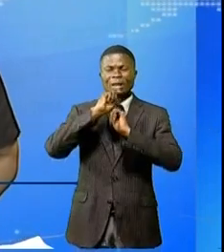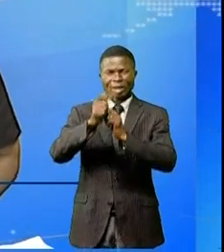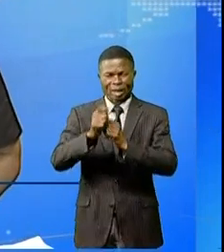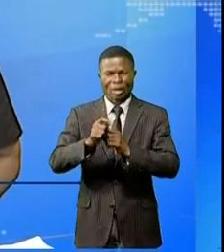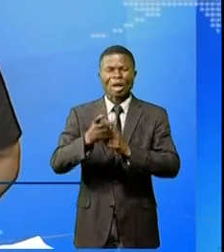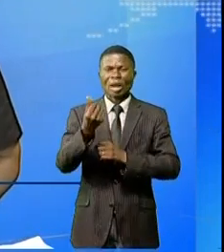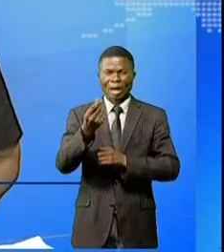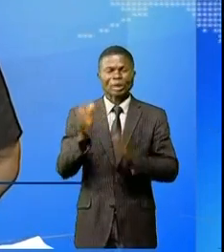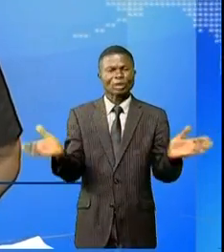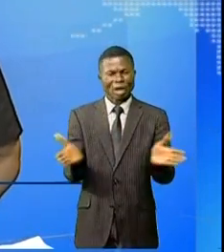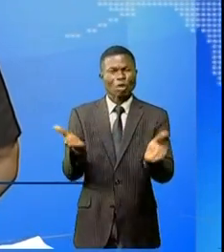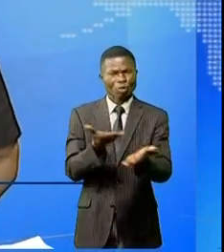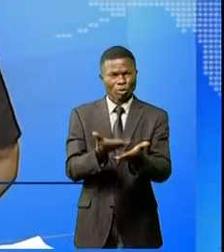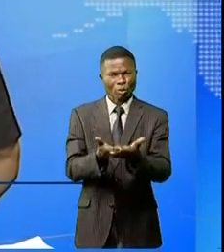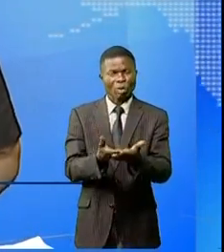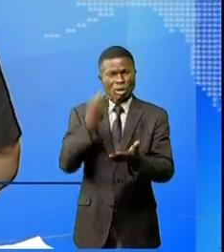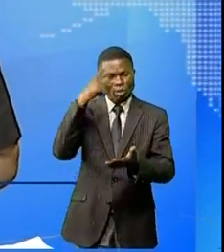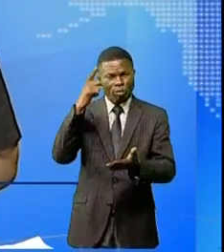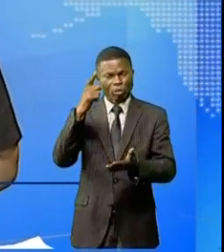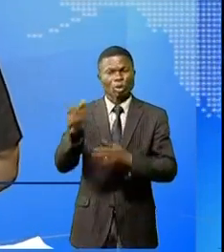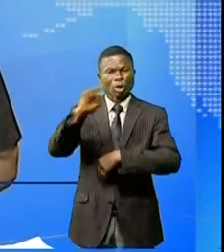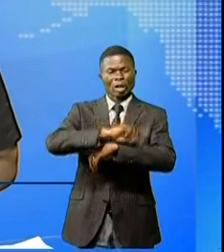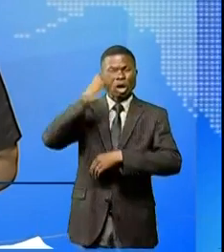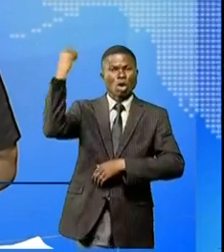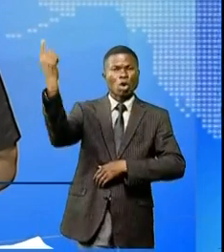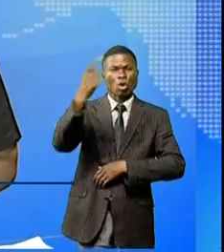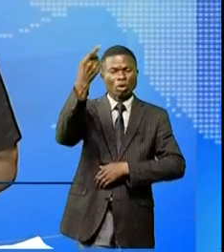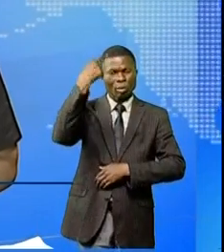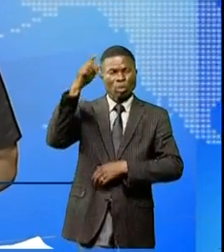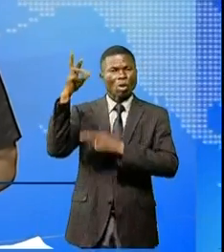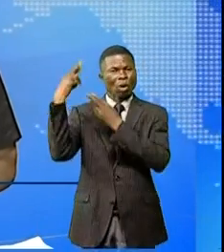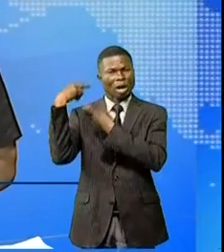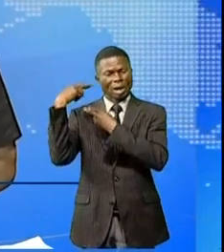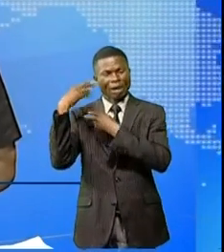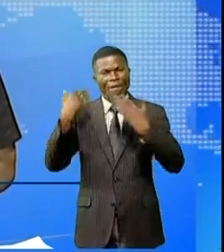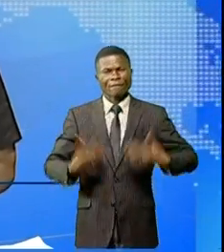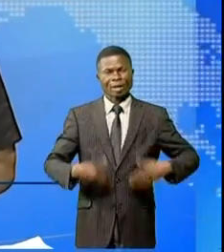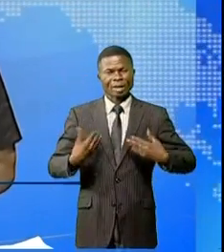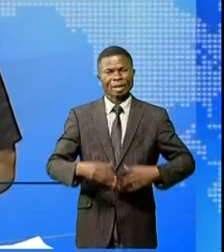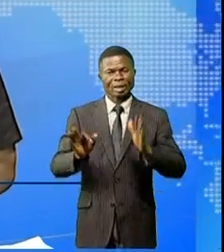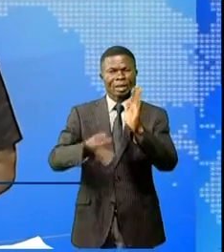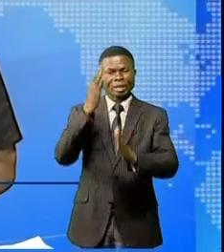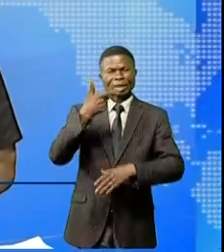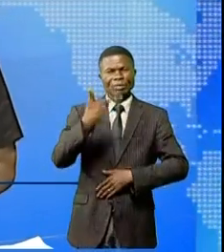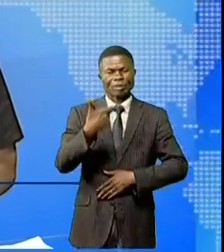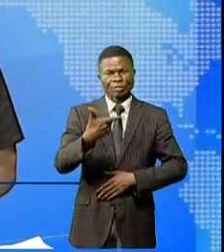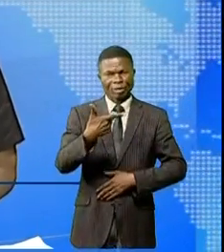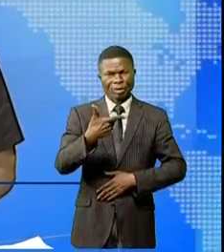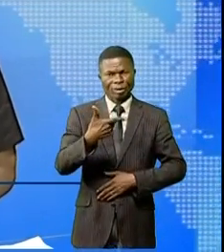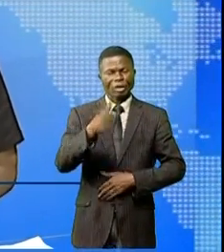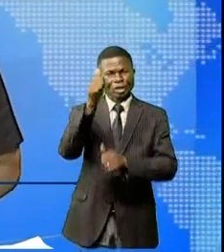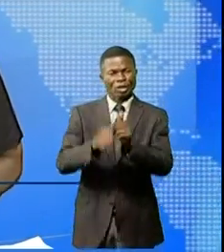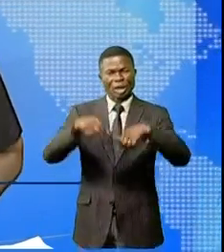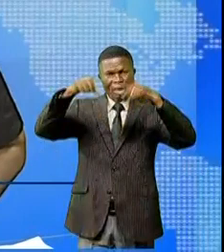enveloppes d'encouragement à l'occasion de la journée mondiale de la radio célébrée le 13 février de